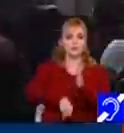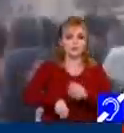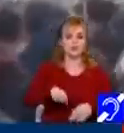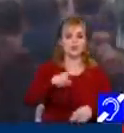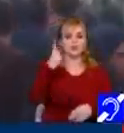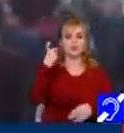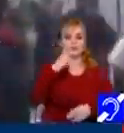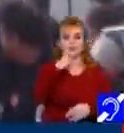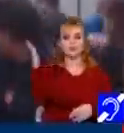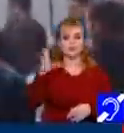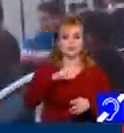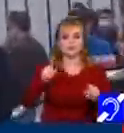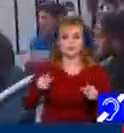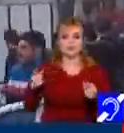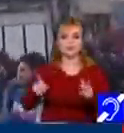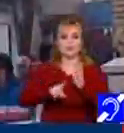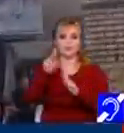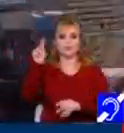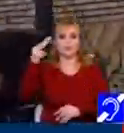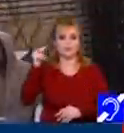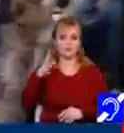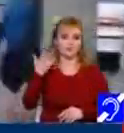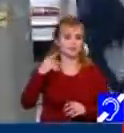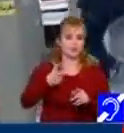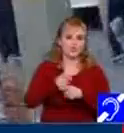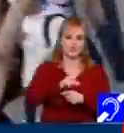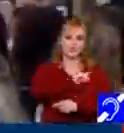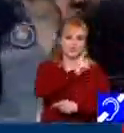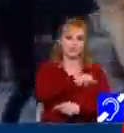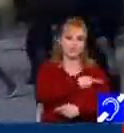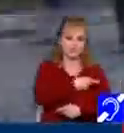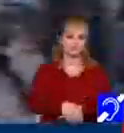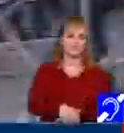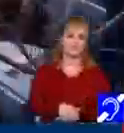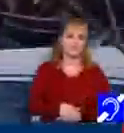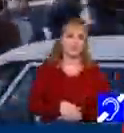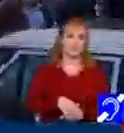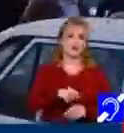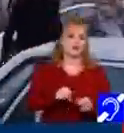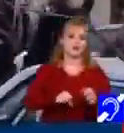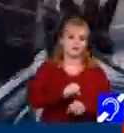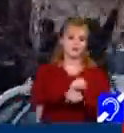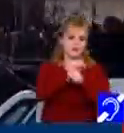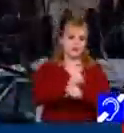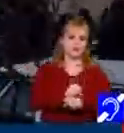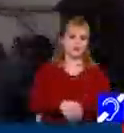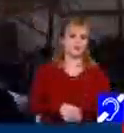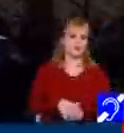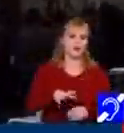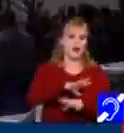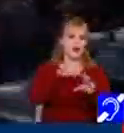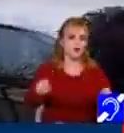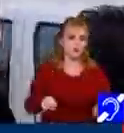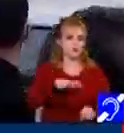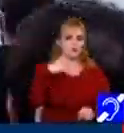sute arestate începând de joi, când au izbucnit cele mai ample proteste din Iran din 2009 și până astăzi. Autoritățile au negat în mai multe